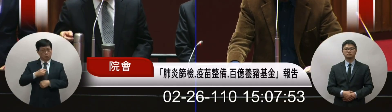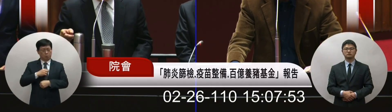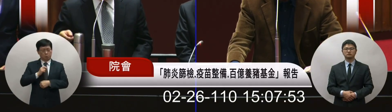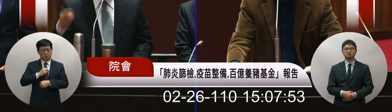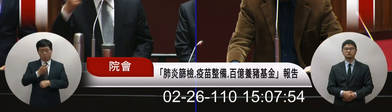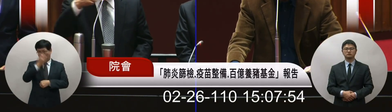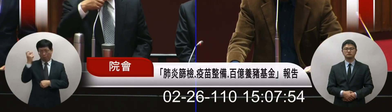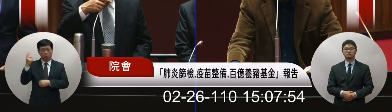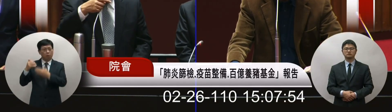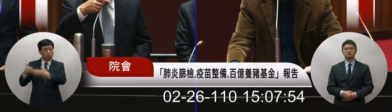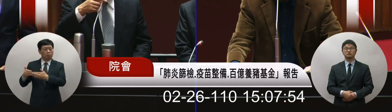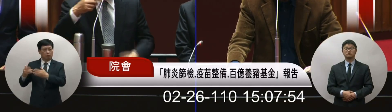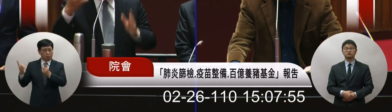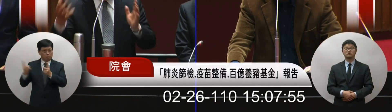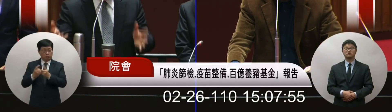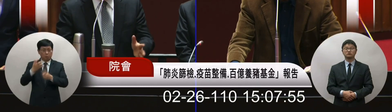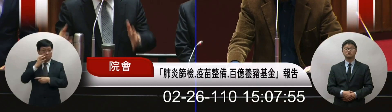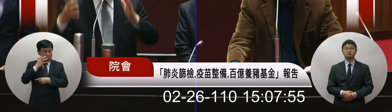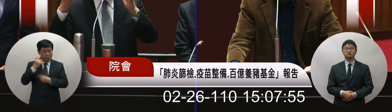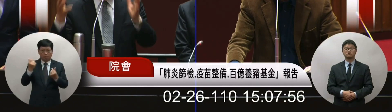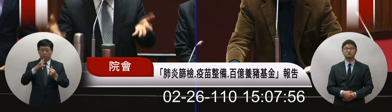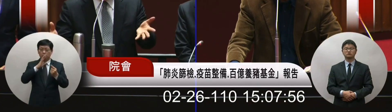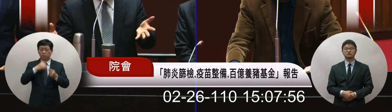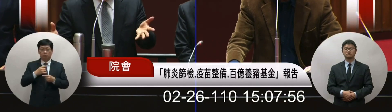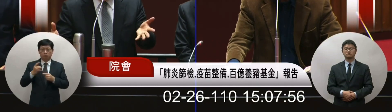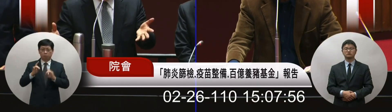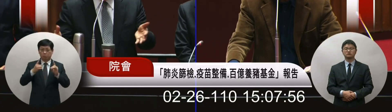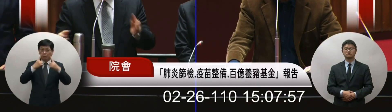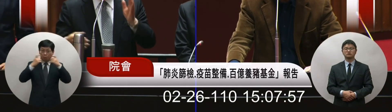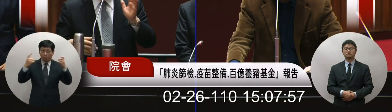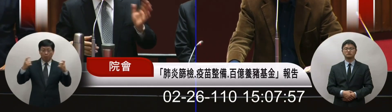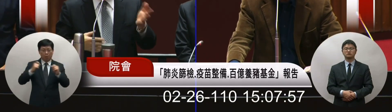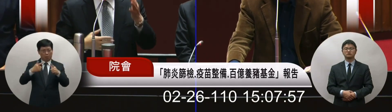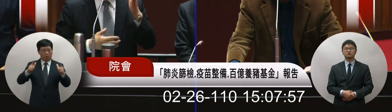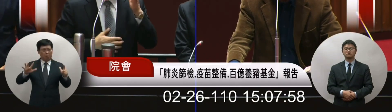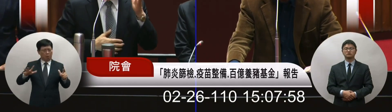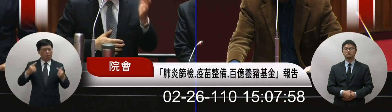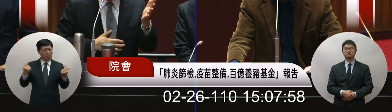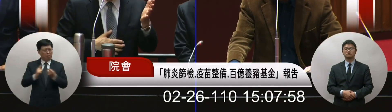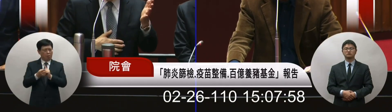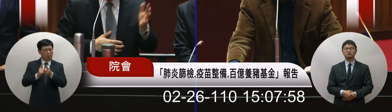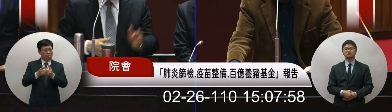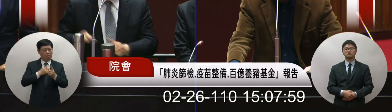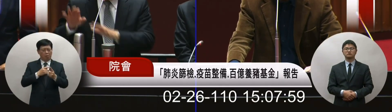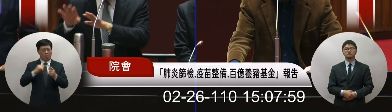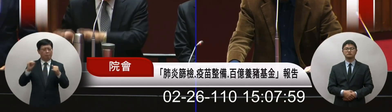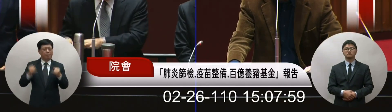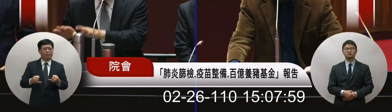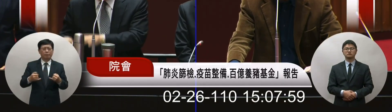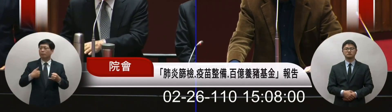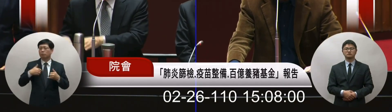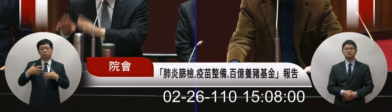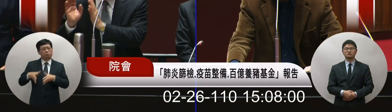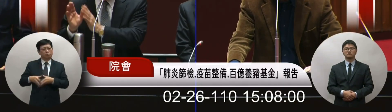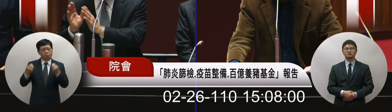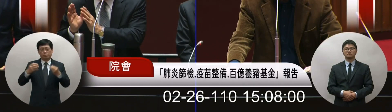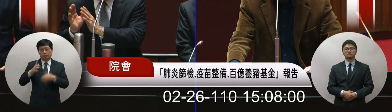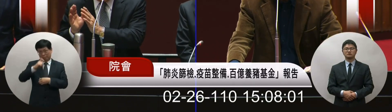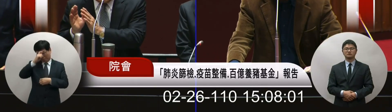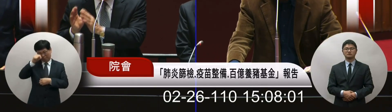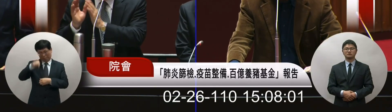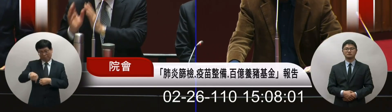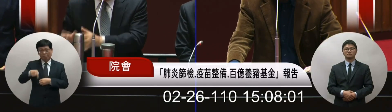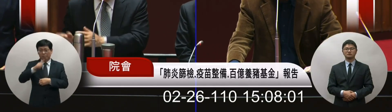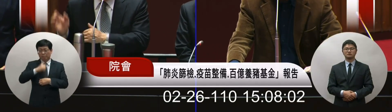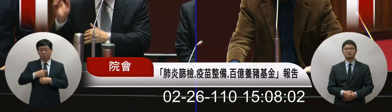到中国对澳洲像龙虾像其他方面啊，那好像是政治的，我们现在不希望升高到